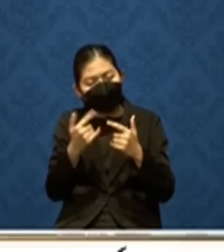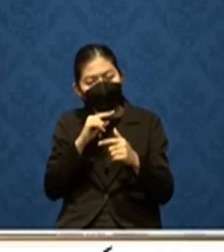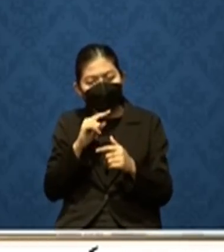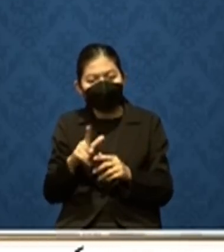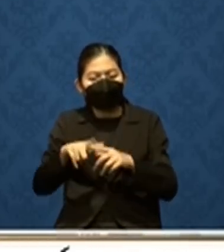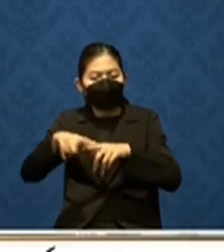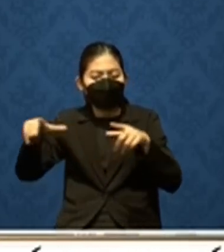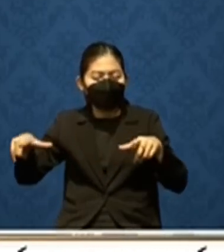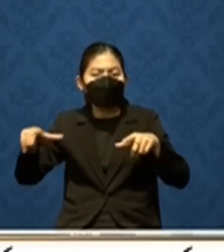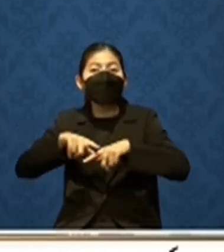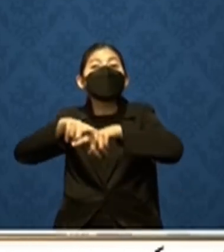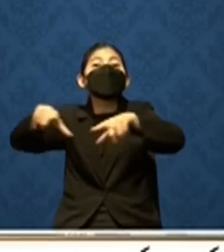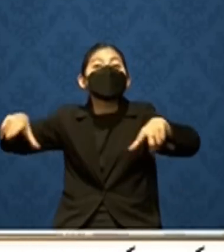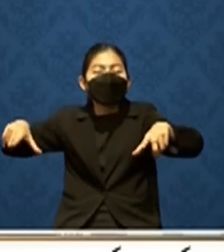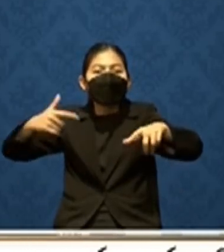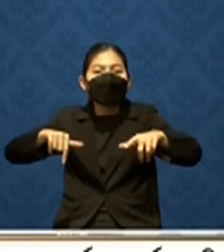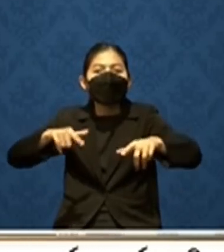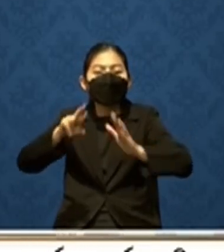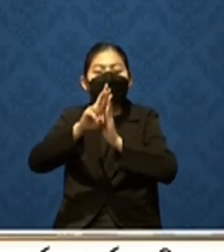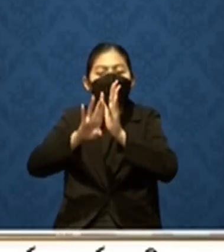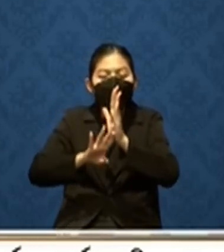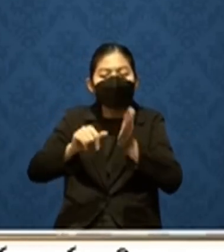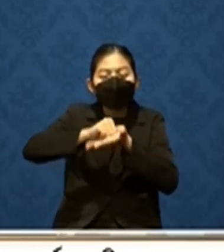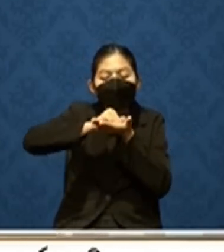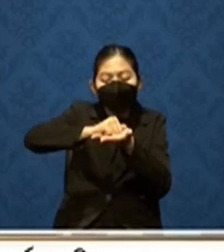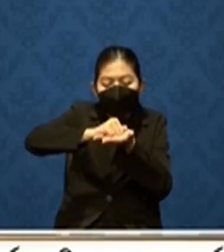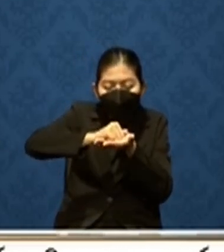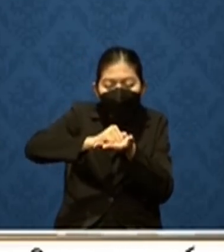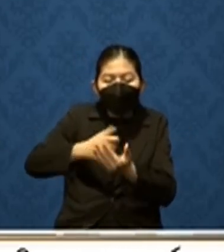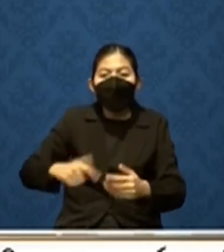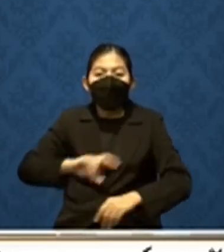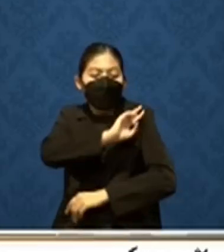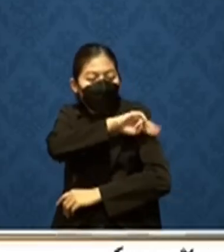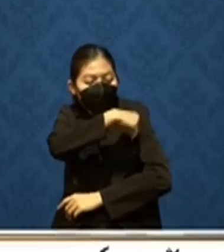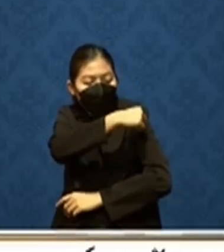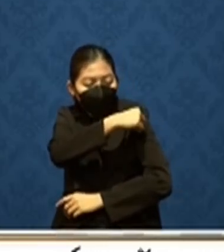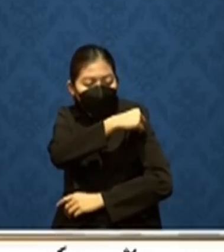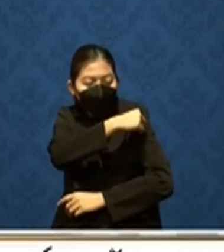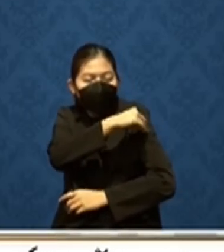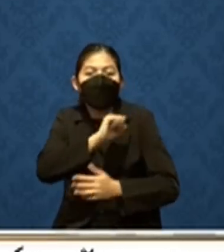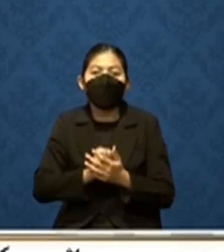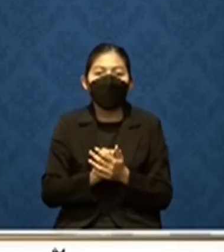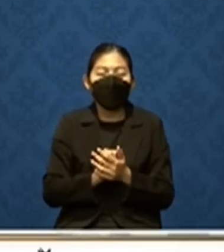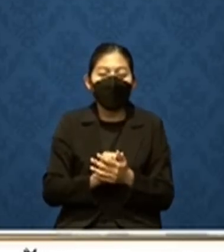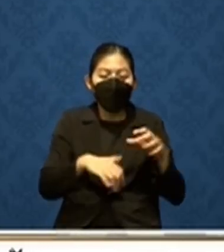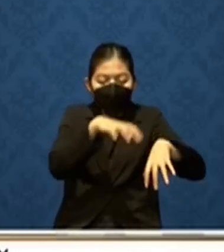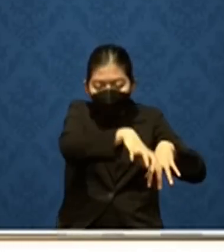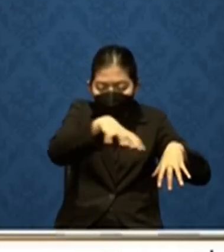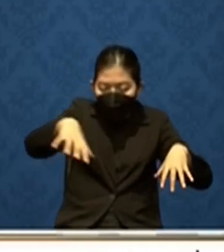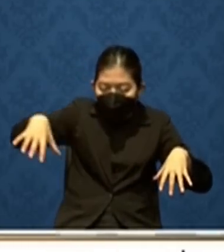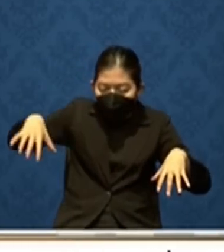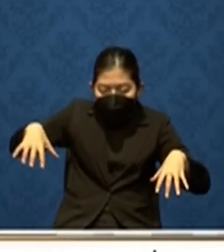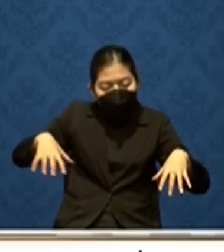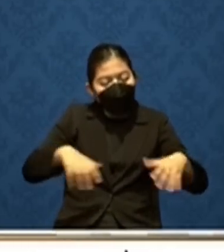ครับมีระบบการบริการด้านการแพทย์การสถูปในเมืองใหญ่มีโรงพยาบาลระดับดีเลิศ